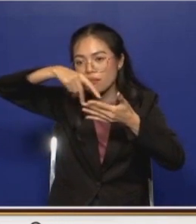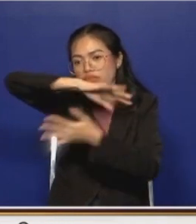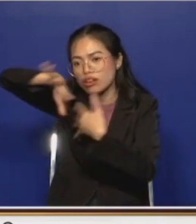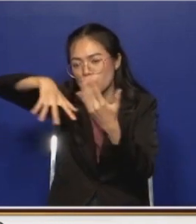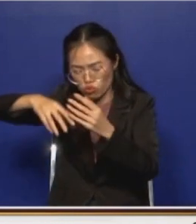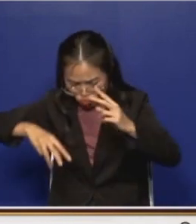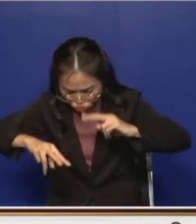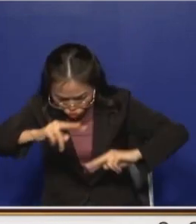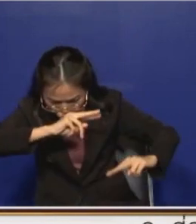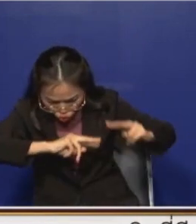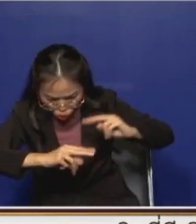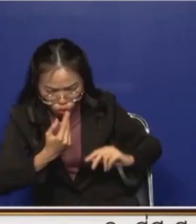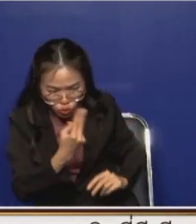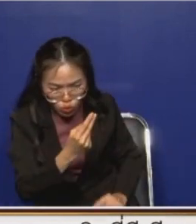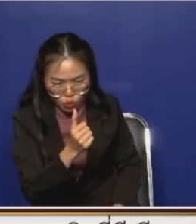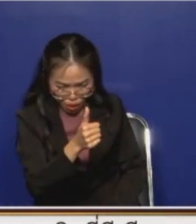ท่านอย่างนั้นนะฮะ